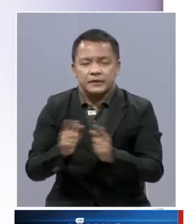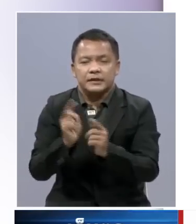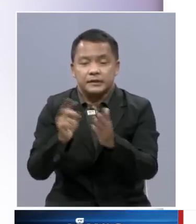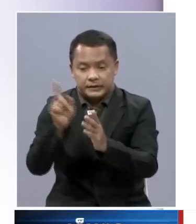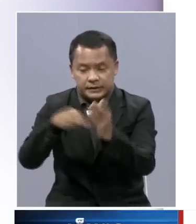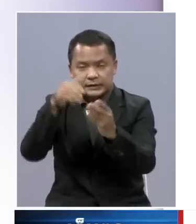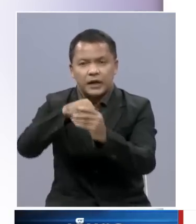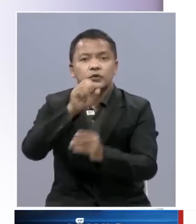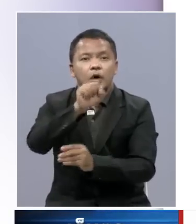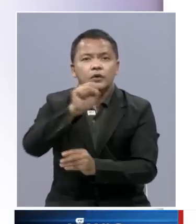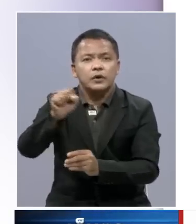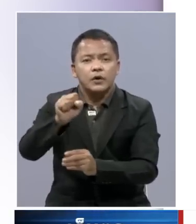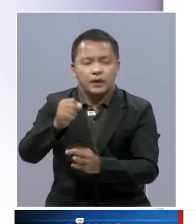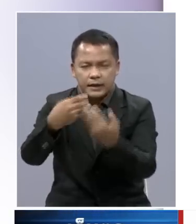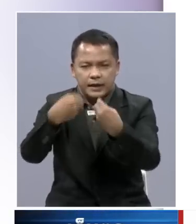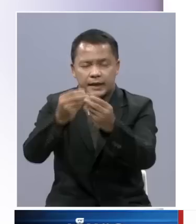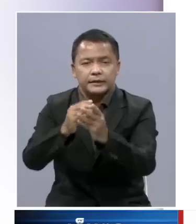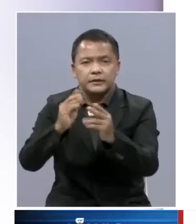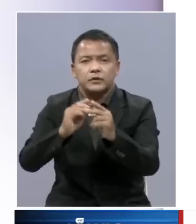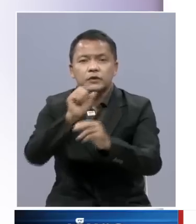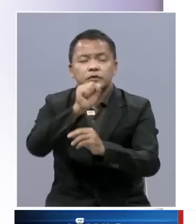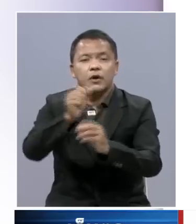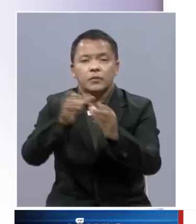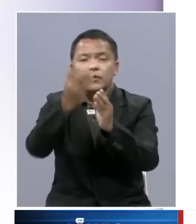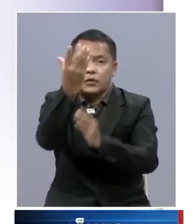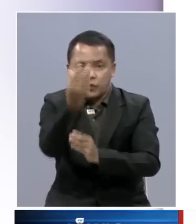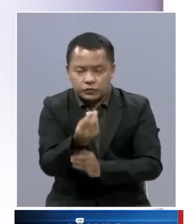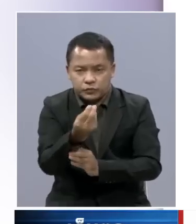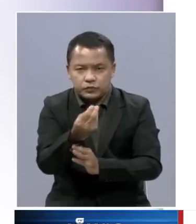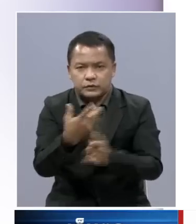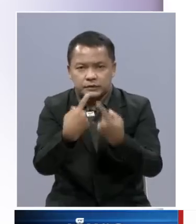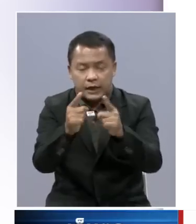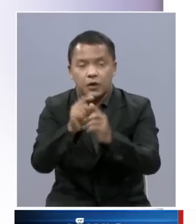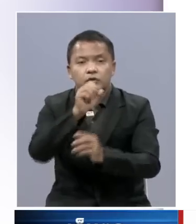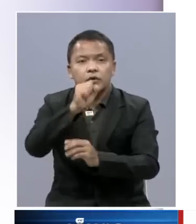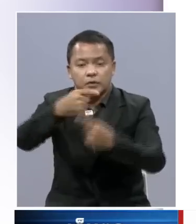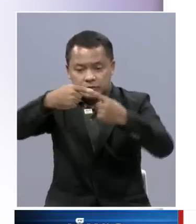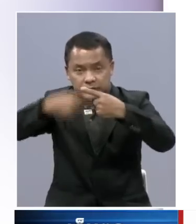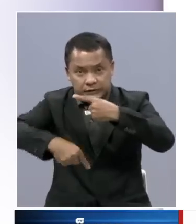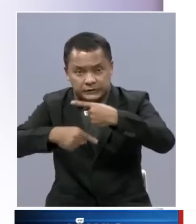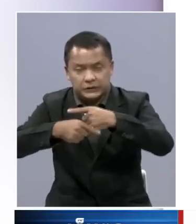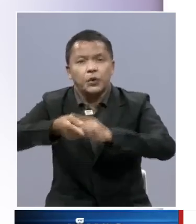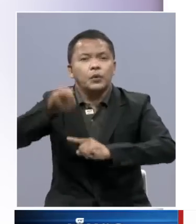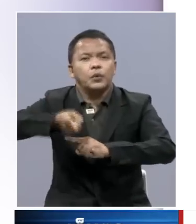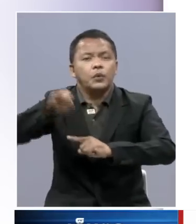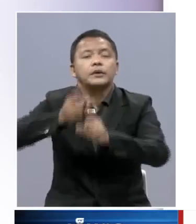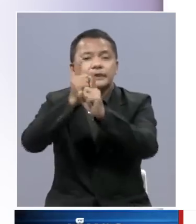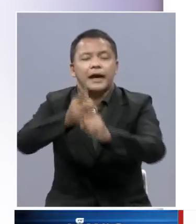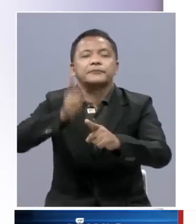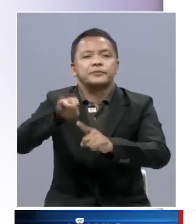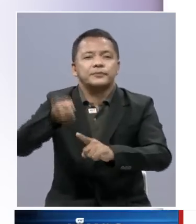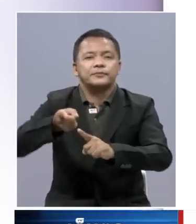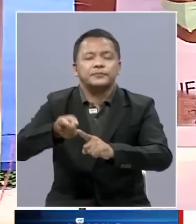การเลือกตั้งเป็นส.ส.จึงทำให้ที่นั่งส.ส.เขตเนี่ยลดลงแต่เรื่องของส.ส.บัญชีรายชื่อก็เป็นไปตามที่คำน